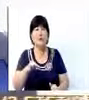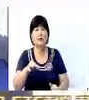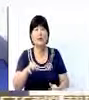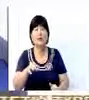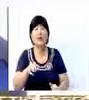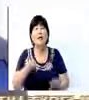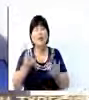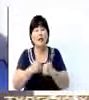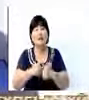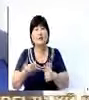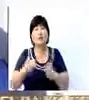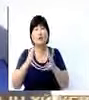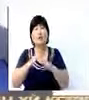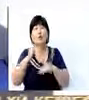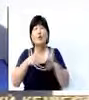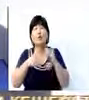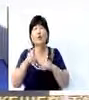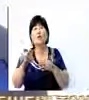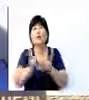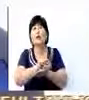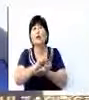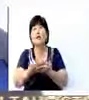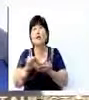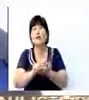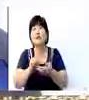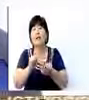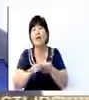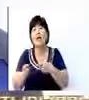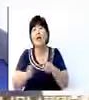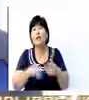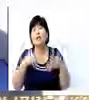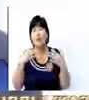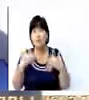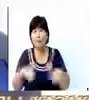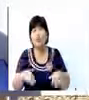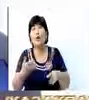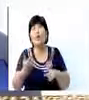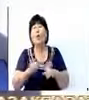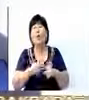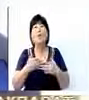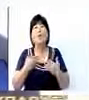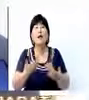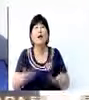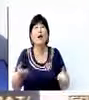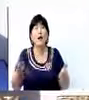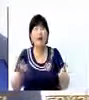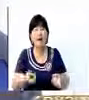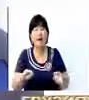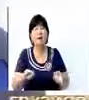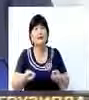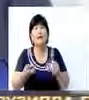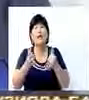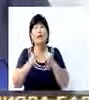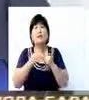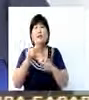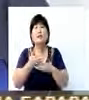облыстың есебінен тұрғын үй құрылысының жобалық сметалық құжаттары әзірленіп болды. Оның да енді қажетті жер телімі